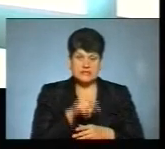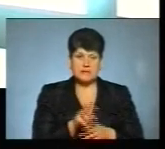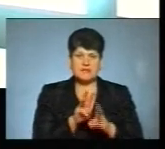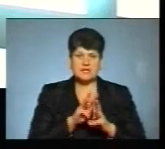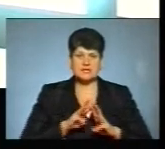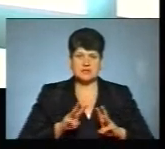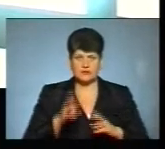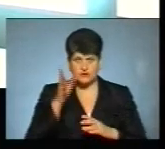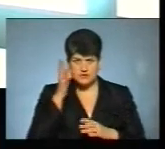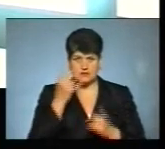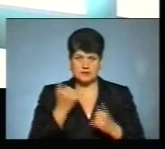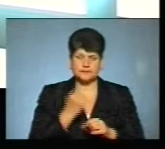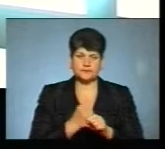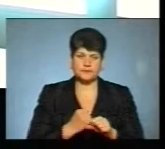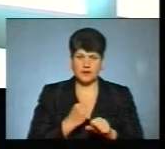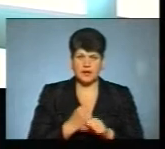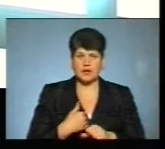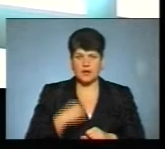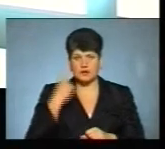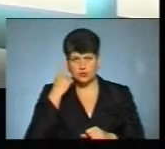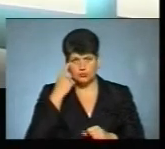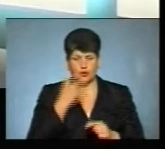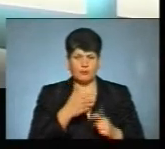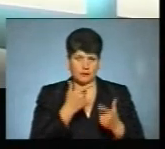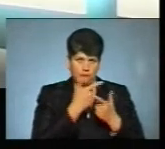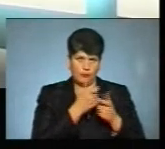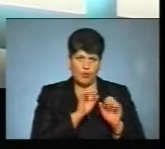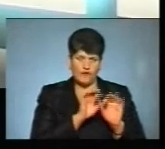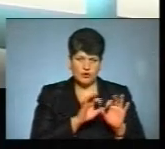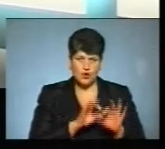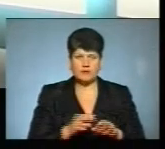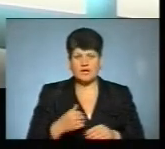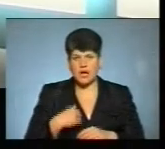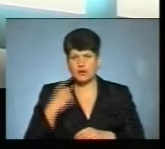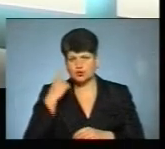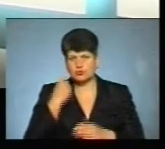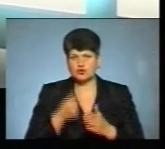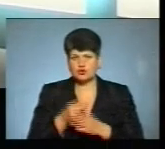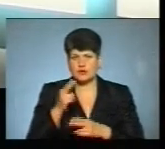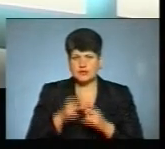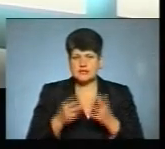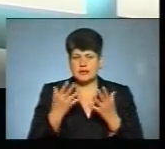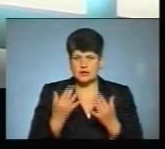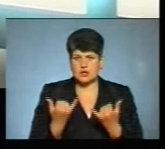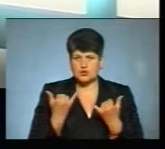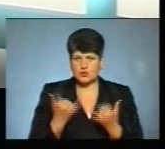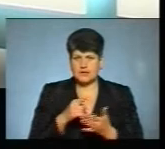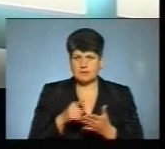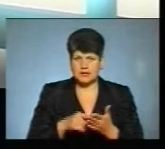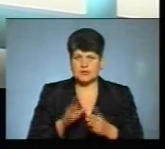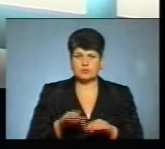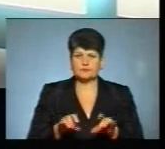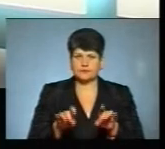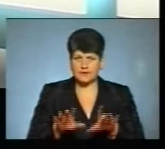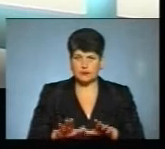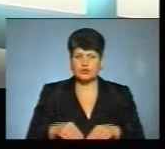Міністерство освіти працює. Я думаю, ми повідомили і думаю, що це питання до кінця дня сьогодні буде врегульовано і будуть